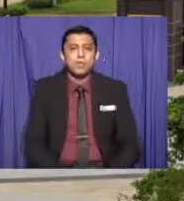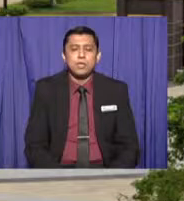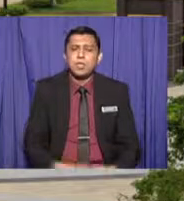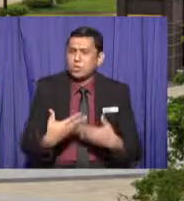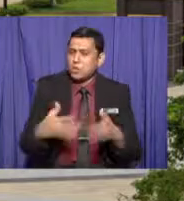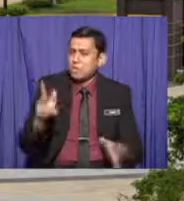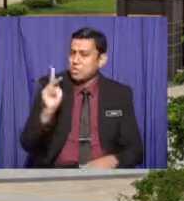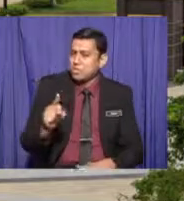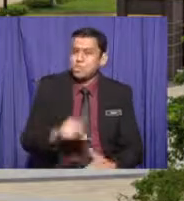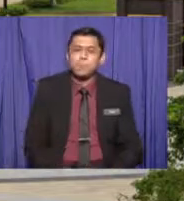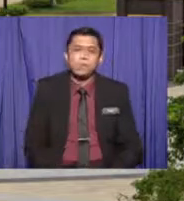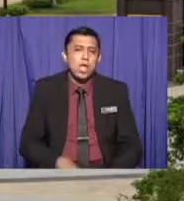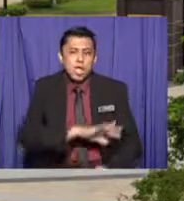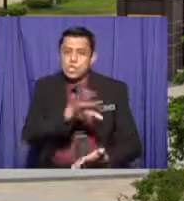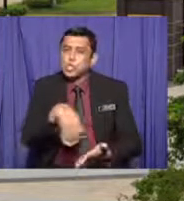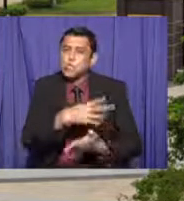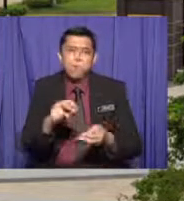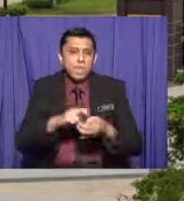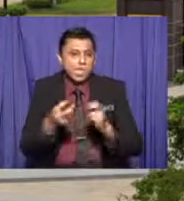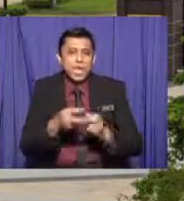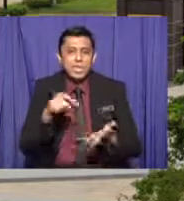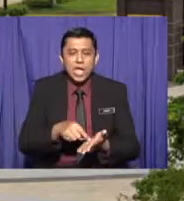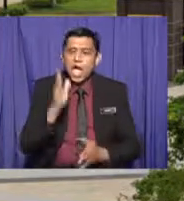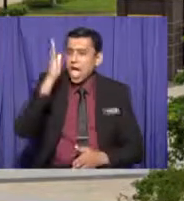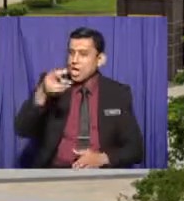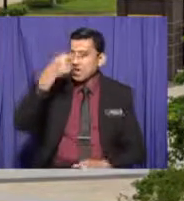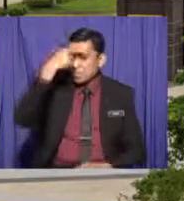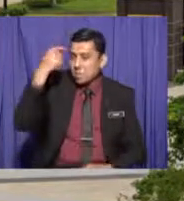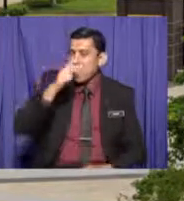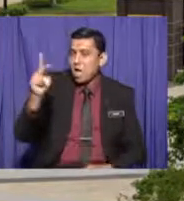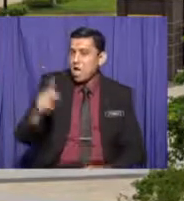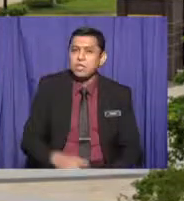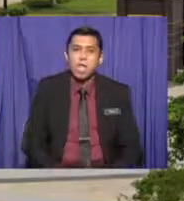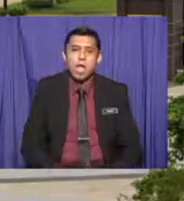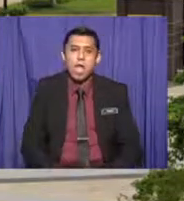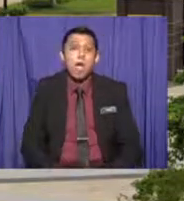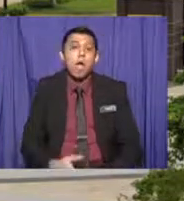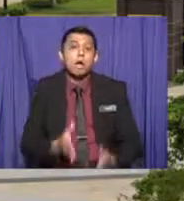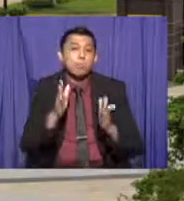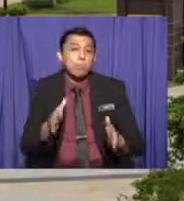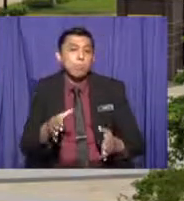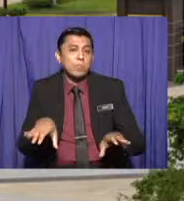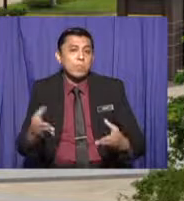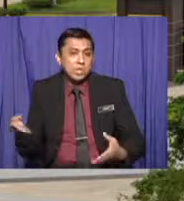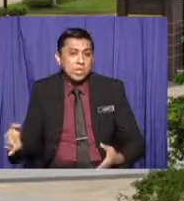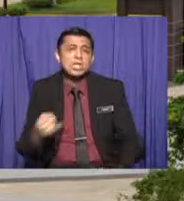Sudah pastinya, kesemua masalah ini akan menyebabkan kadar jenayah meningkat.